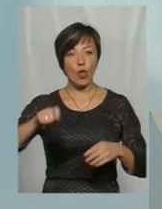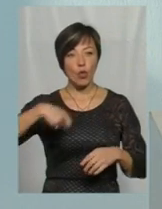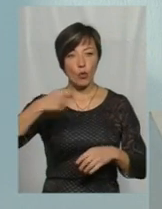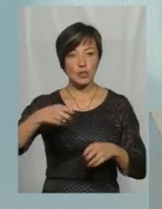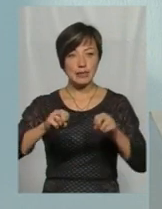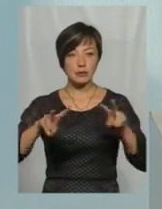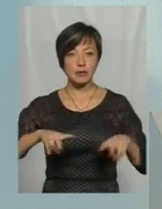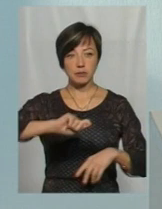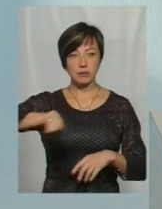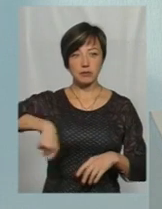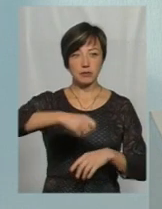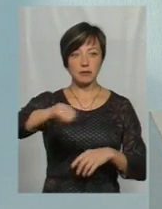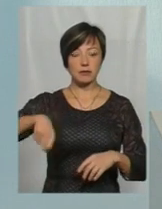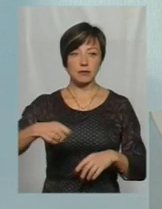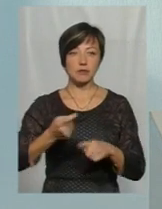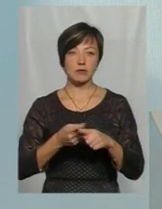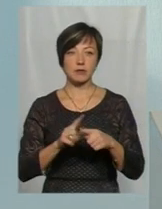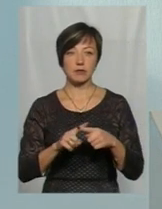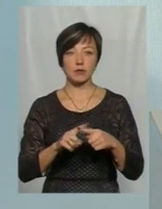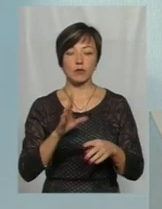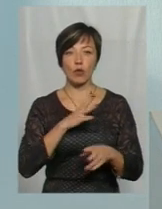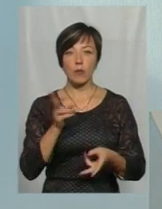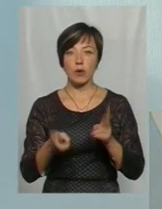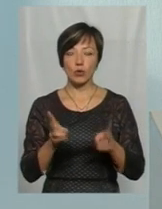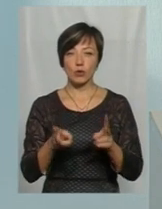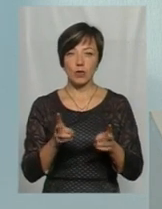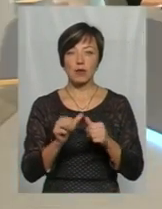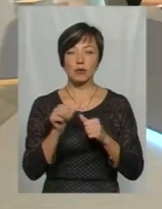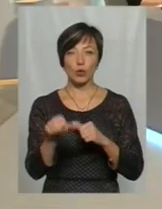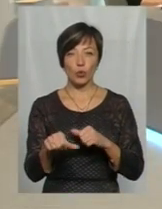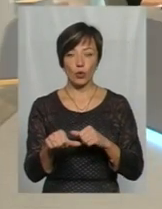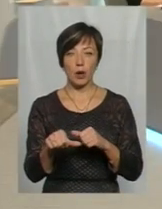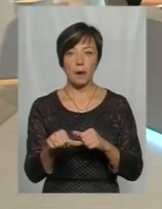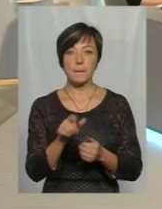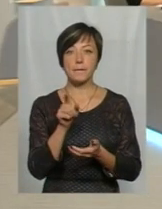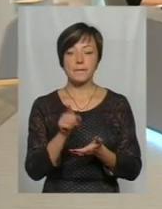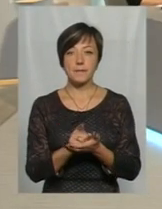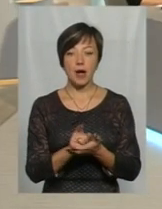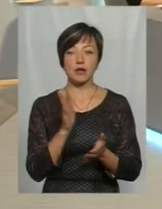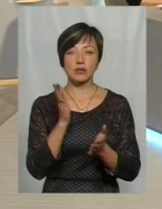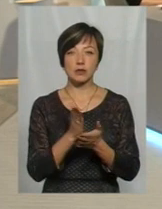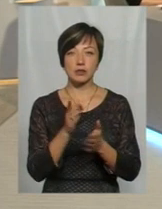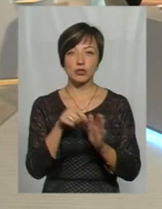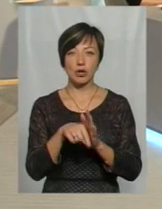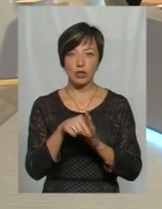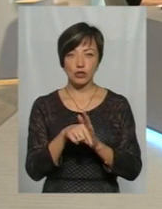ложки для того, щоб це було приготовлено. Крім того, має теж значення